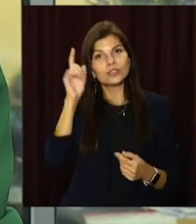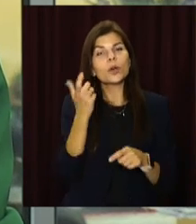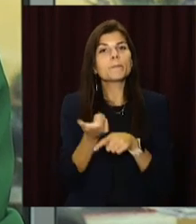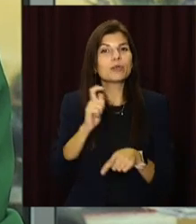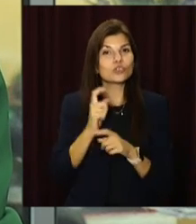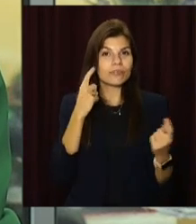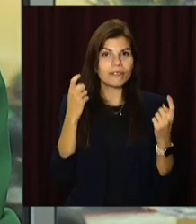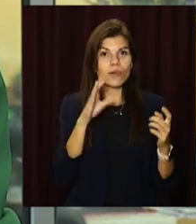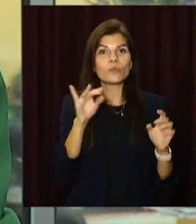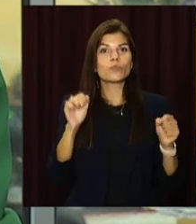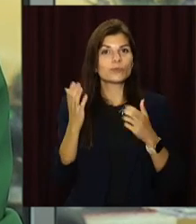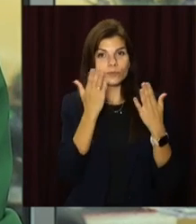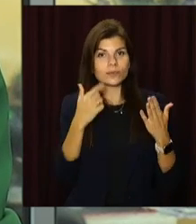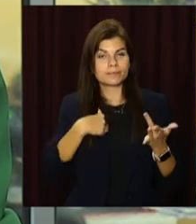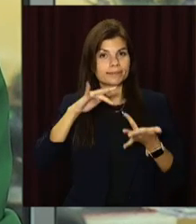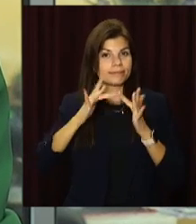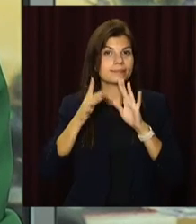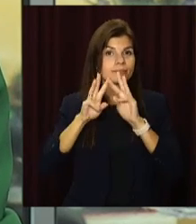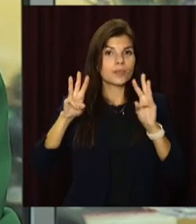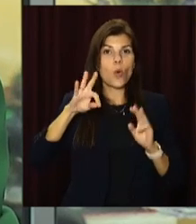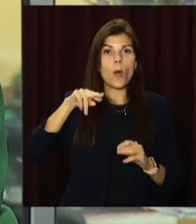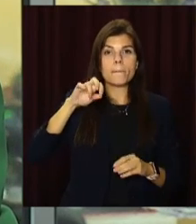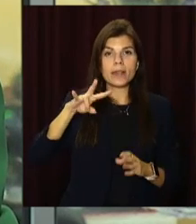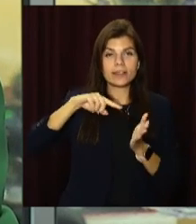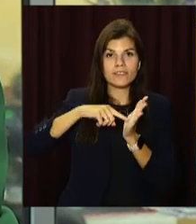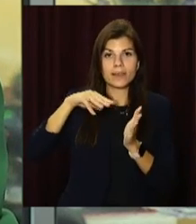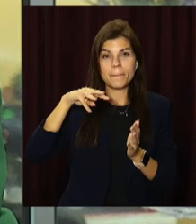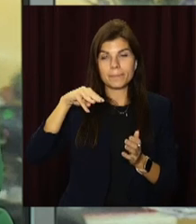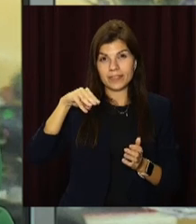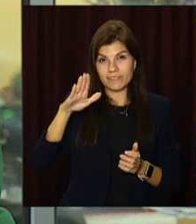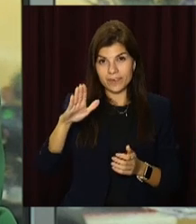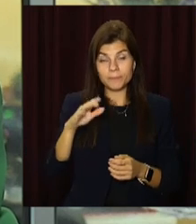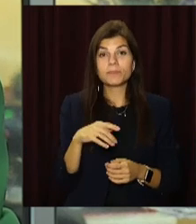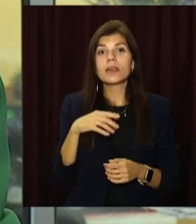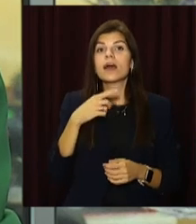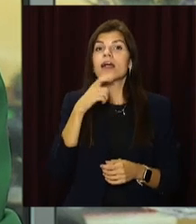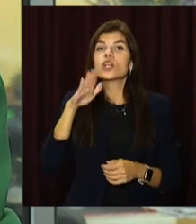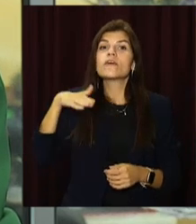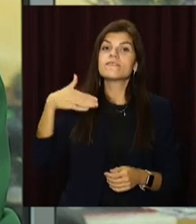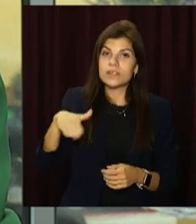більше інформації можна прочитати на нашому сайті opentv.media. Сюжети